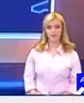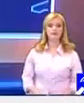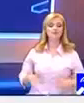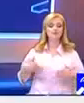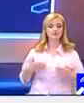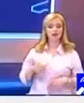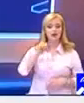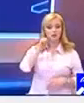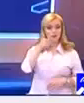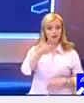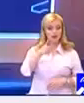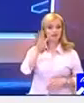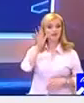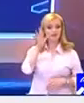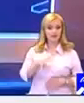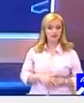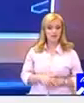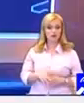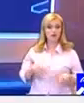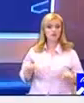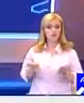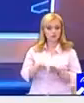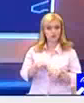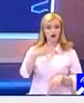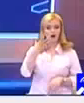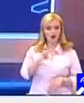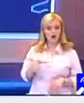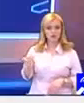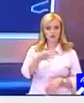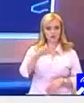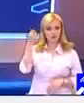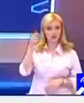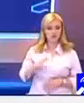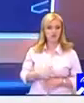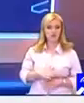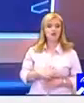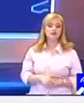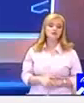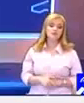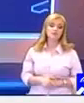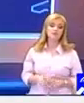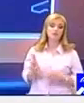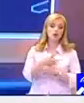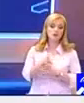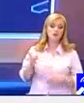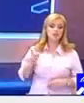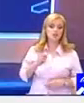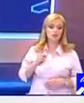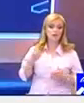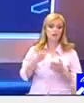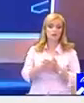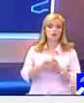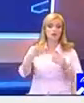Bun găsit! Mâine vremea se menține deosebit de caldă în Republica Moldova, dar va deveni instabilă. La noapte se așteaptă